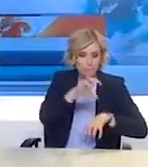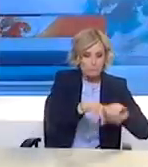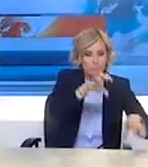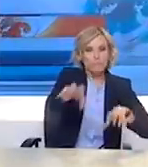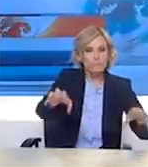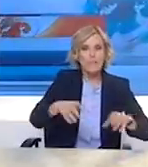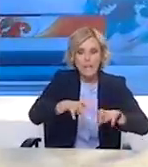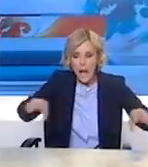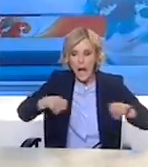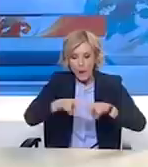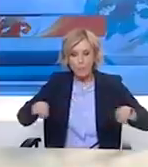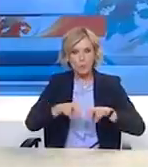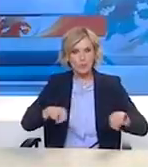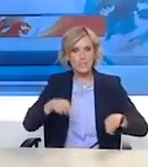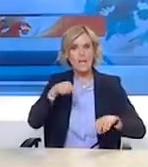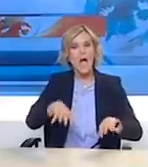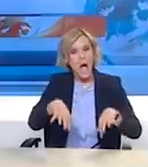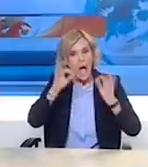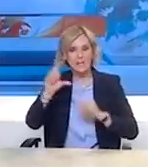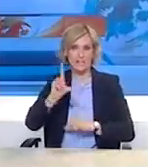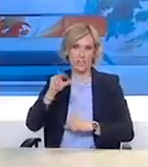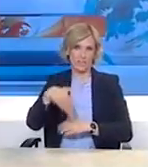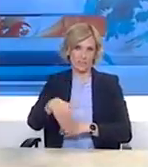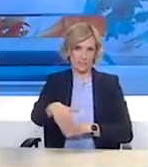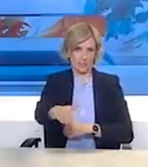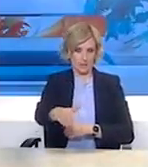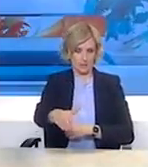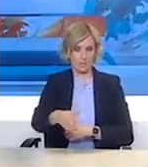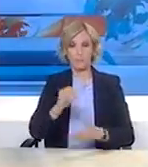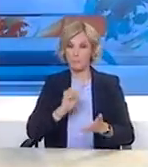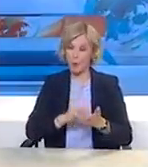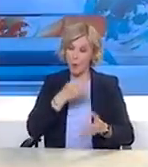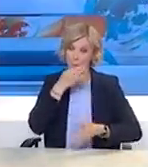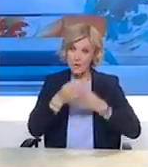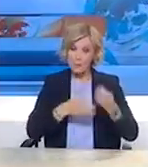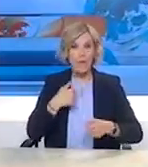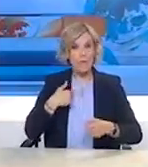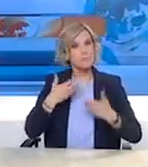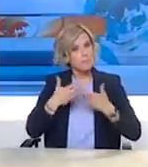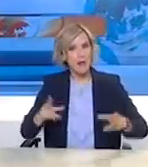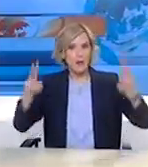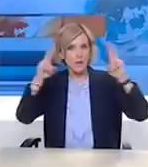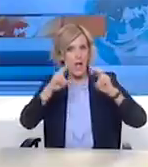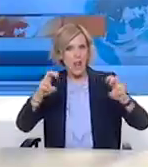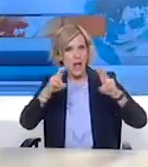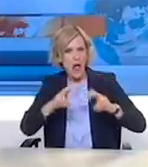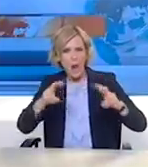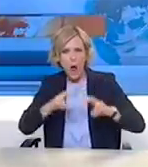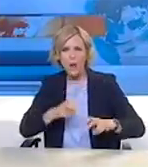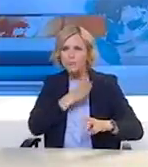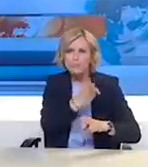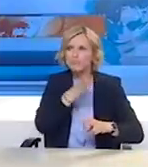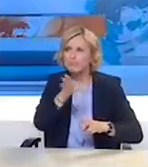Ο διπλασιασμός αυτός θα ισχύσει από τη Δευτέρα. Την ίδια στιγμή όμως θα πρέπει να σας πω ότι οι έλεγχοι που γίνονται είναι ενδελεχείς στις λαϊκές